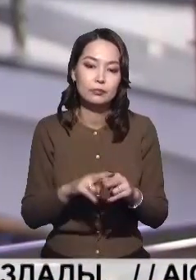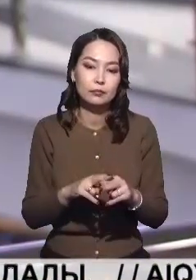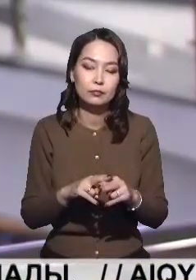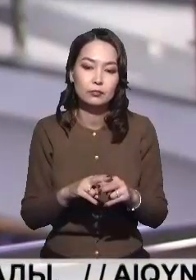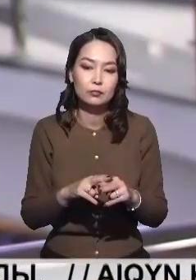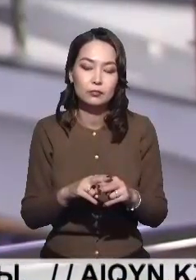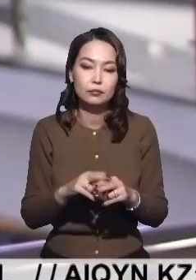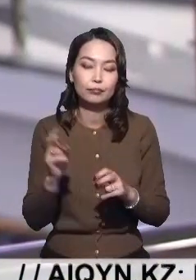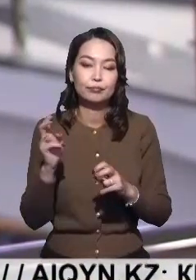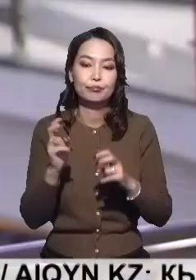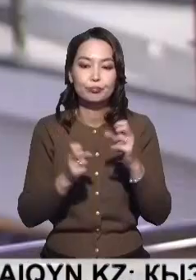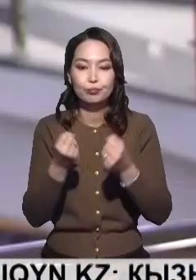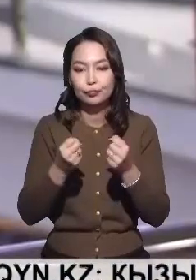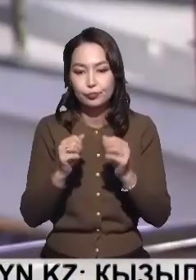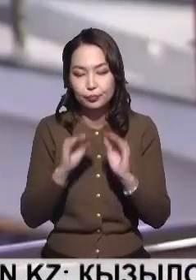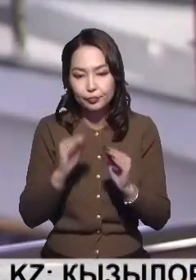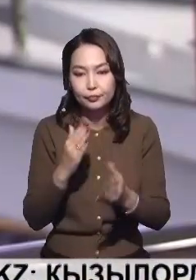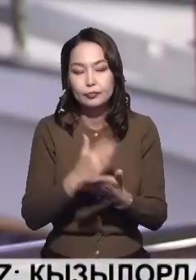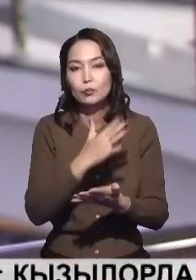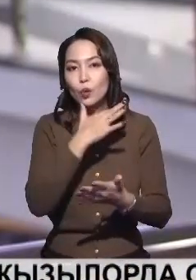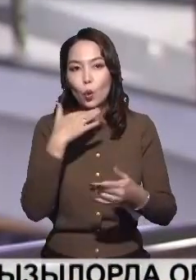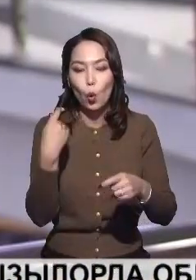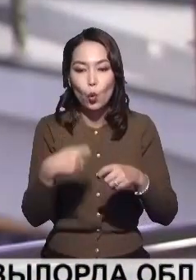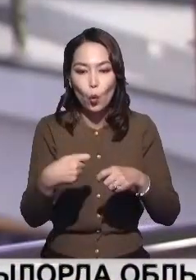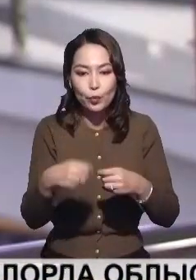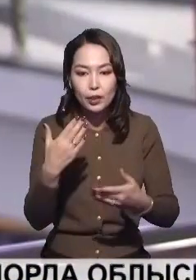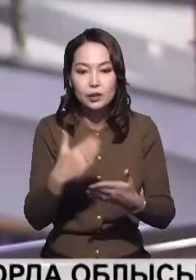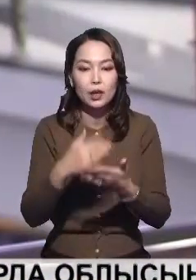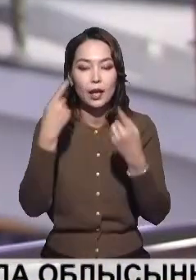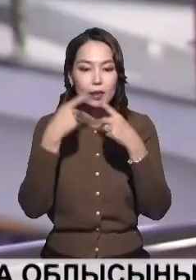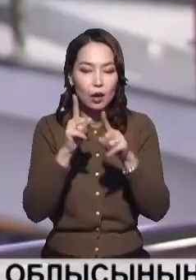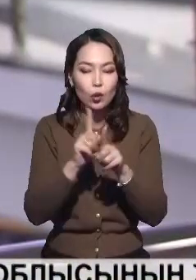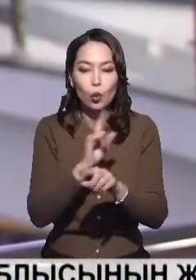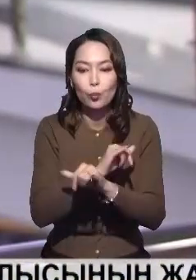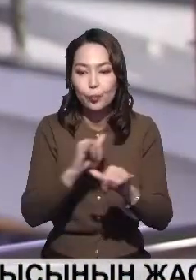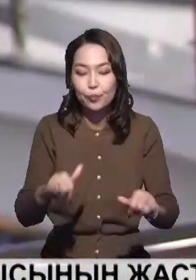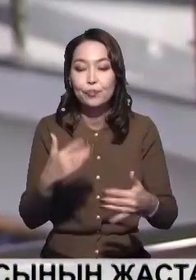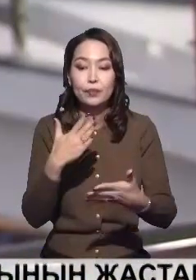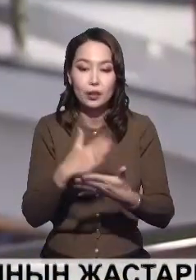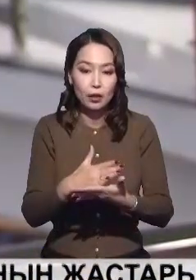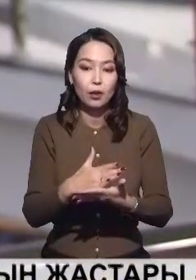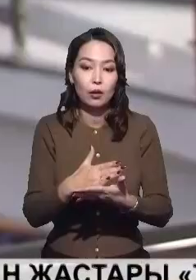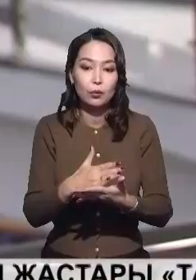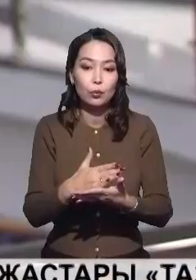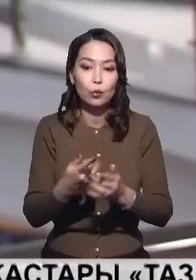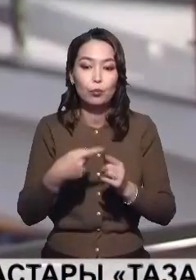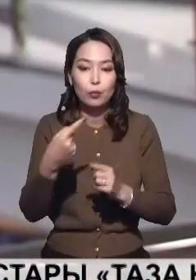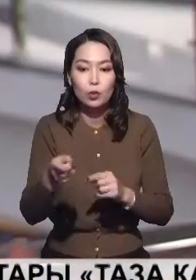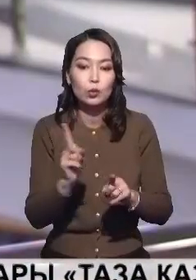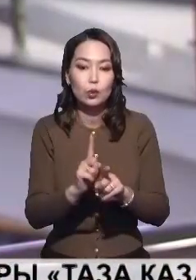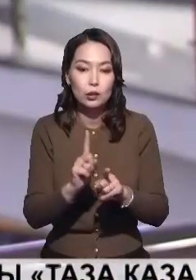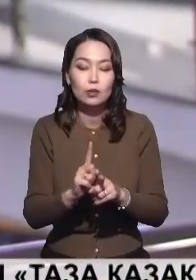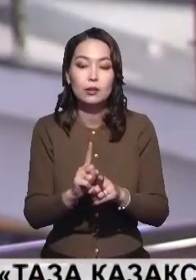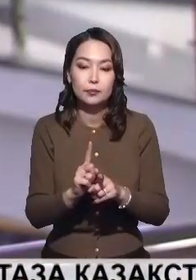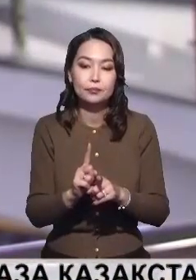мәселені көтеріп жатыр. Көптеген инвестиция құйған, инфраструктура жасаған, ауылдағы айтады ғой,